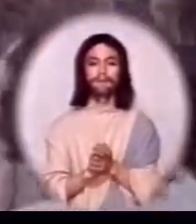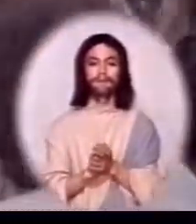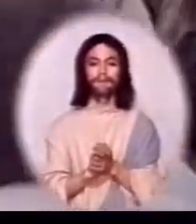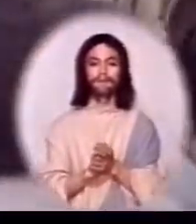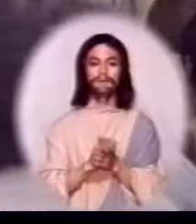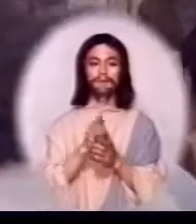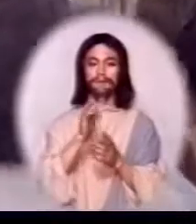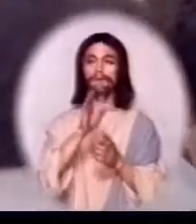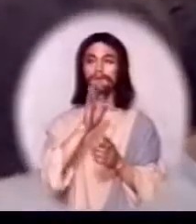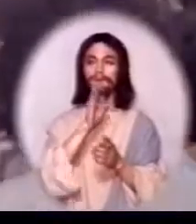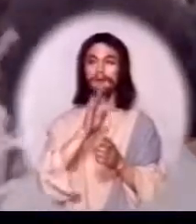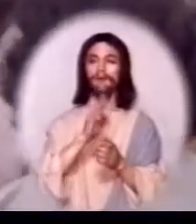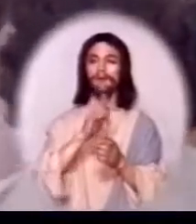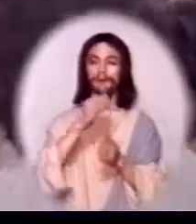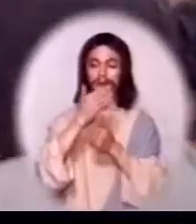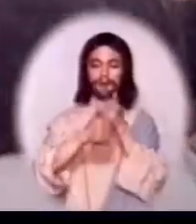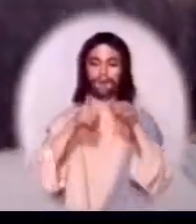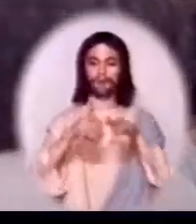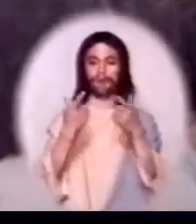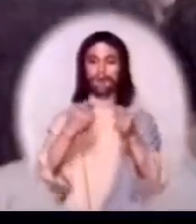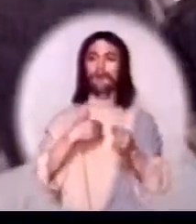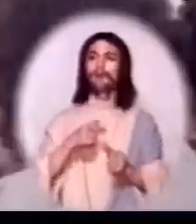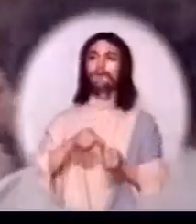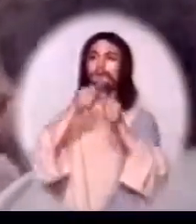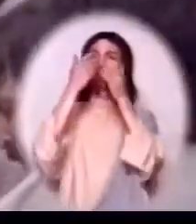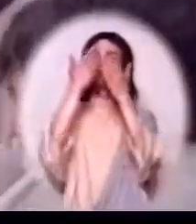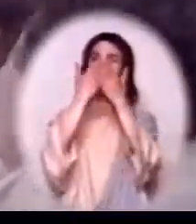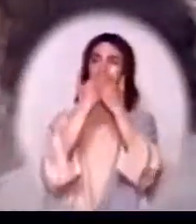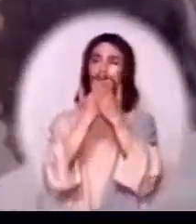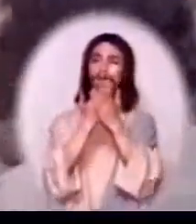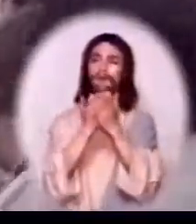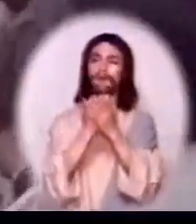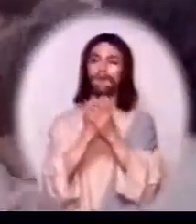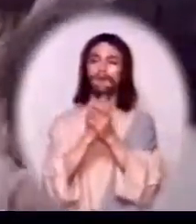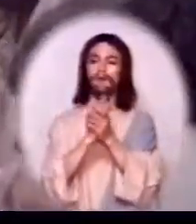이 사람은 참 선지자로다. 나의 주님, 구원하소서.